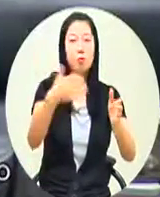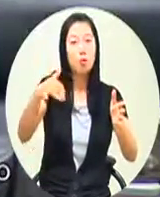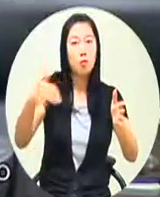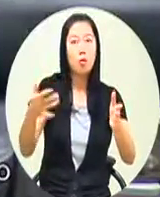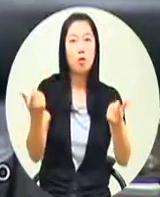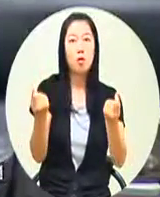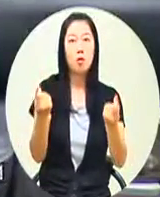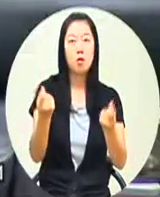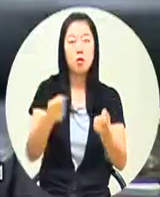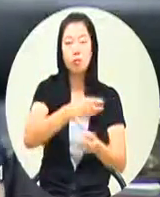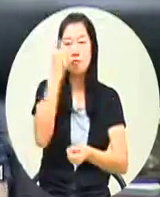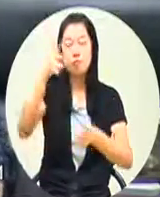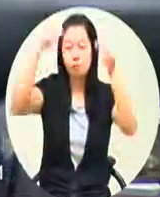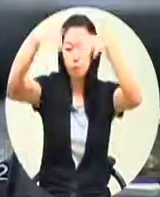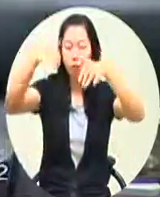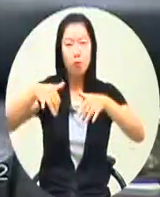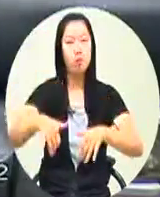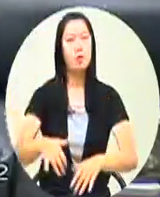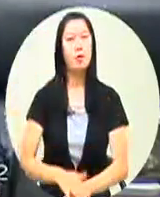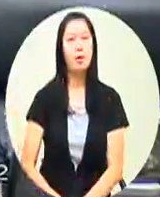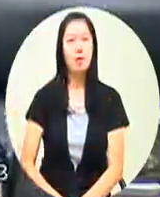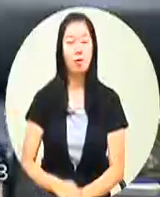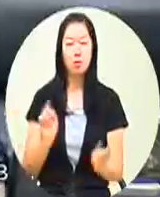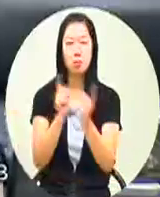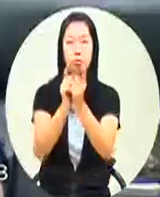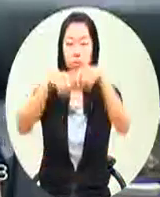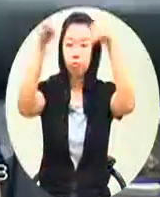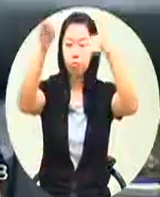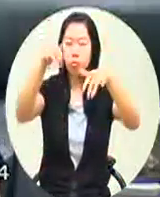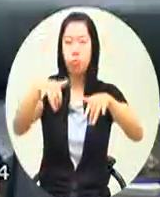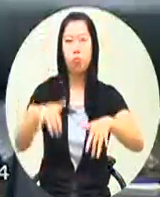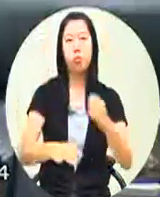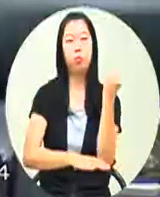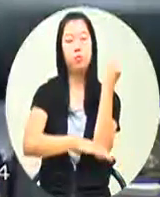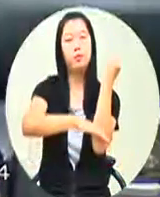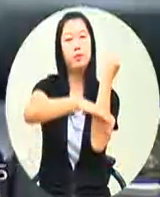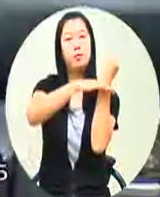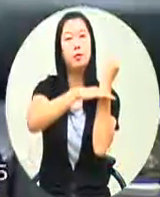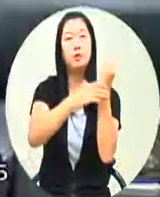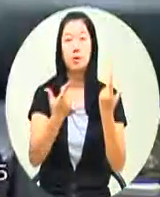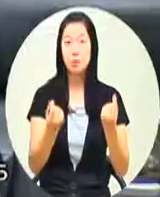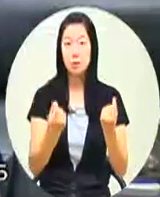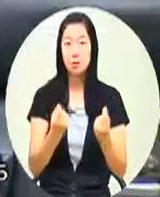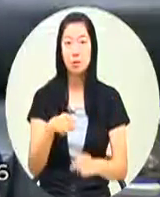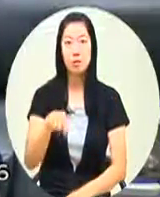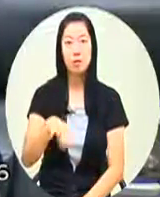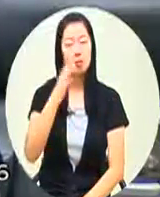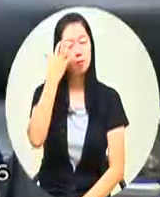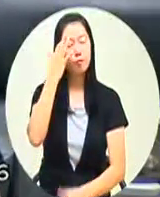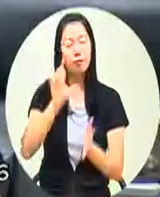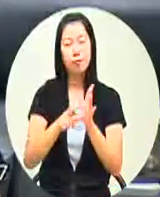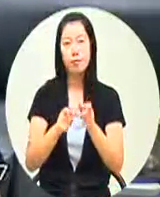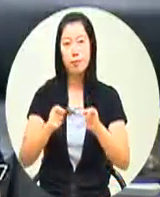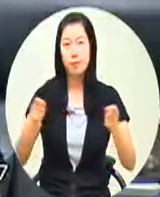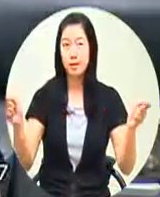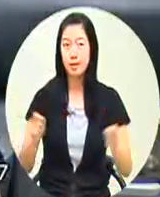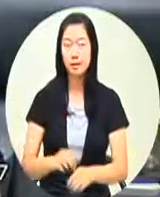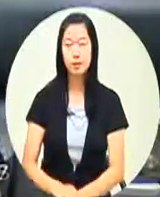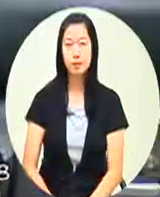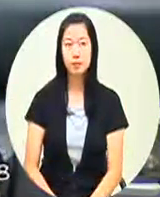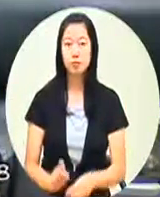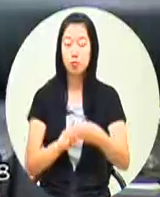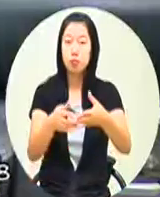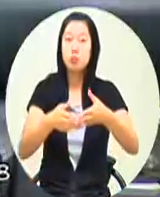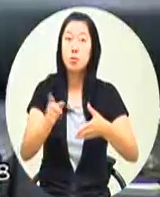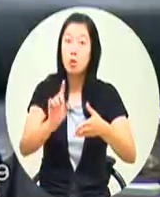那好大雨之后就开始淹，好，那当然这个问题困扰这么多年，它主要还是有